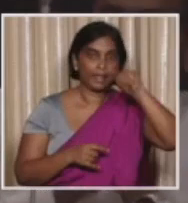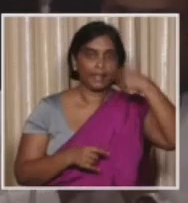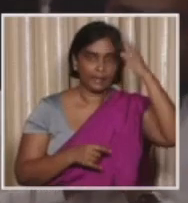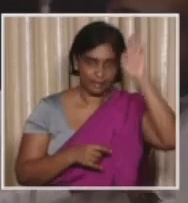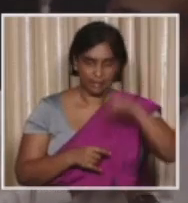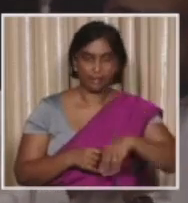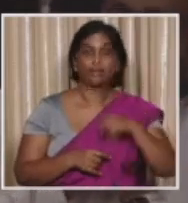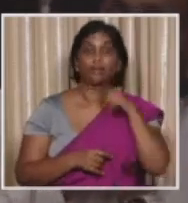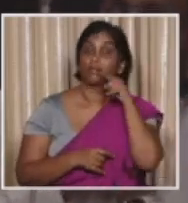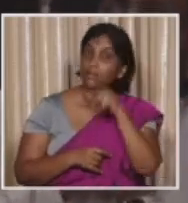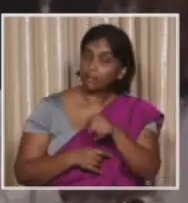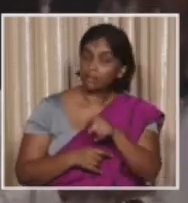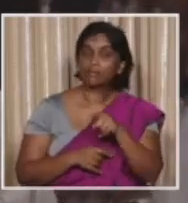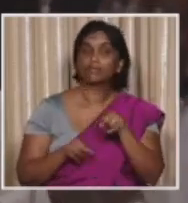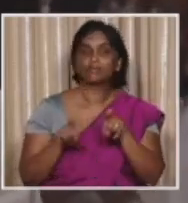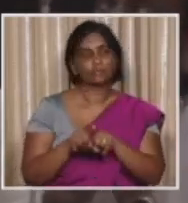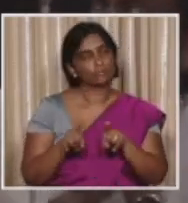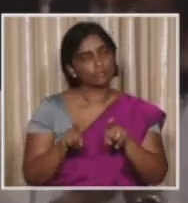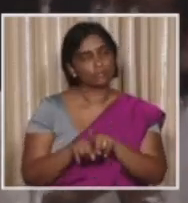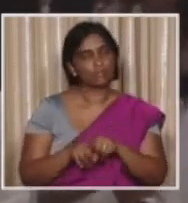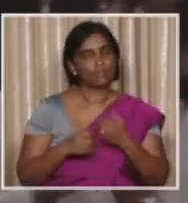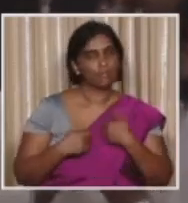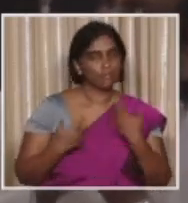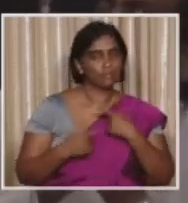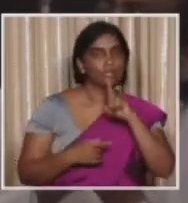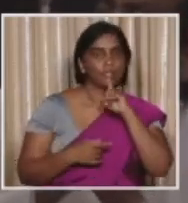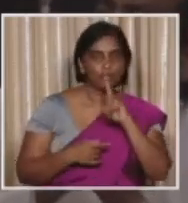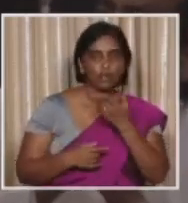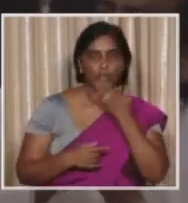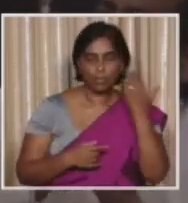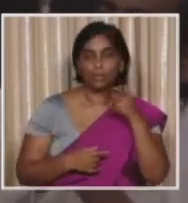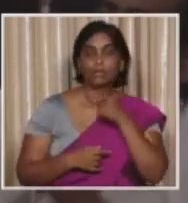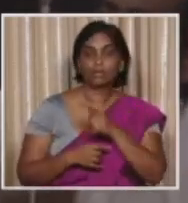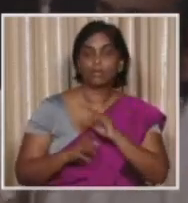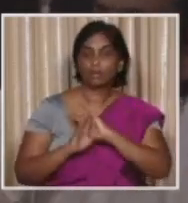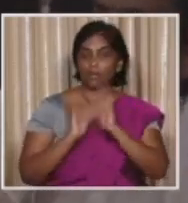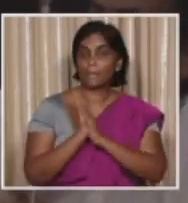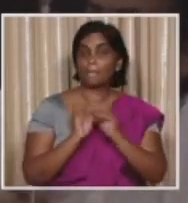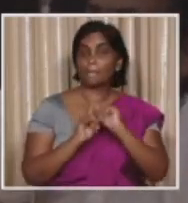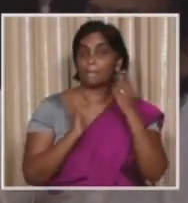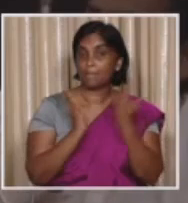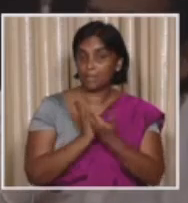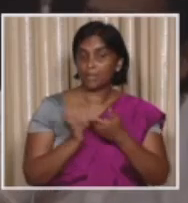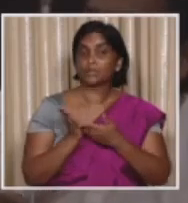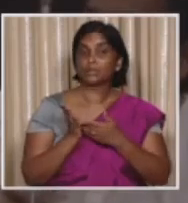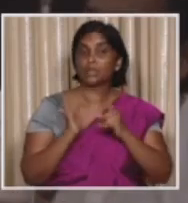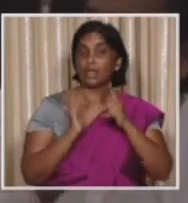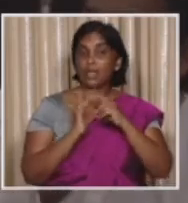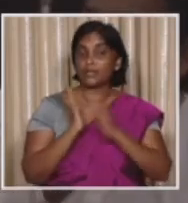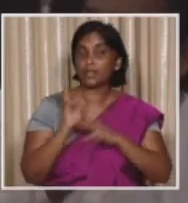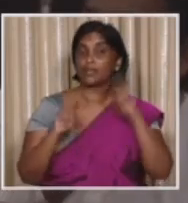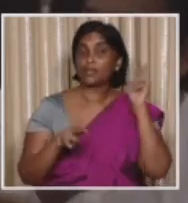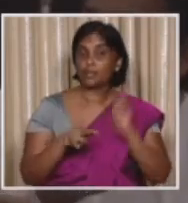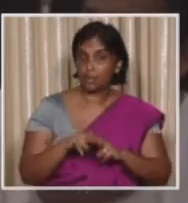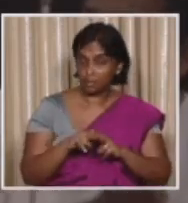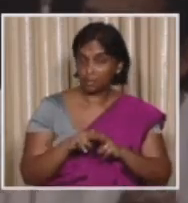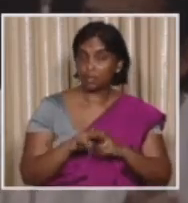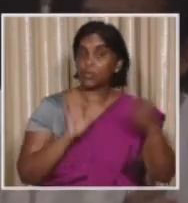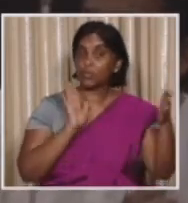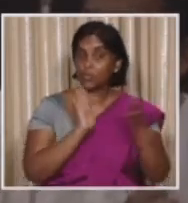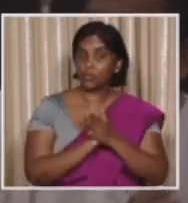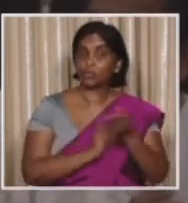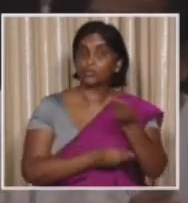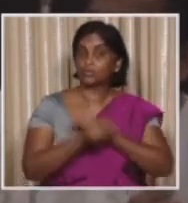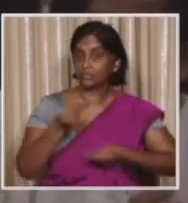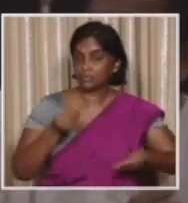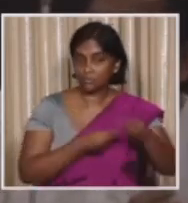අවසන් කරන්න. එතුමාට මේකේ මගහරින්න පුළුවන්ද කියලා. මොකද මේ හැන්සාඩ් එකේ ජාත්‍යන්තර මූල්‍ය අරමුදලත් එක්ක